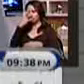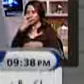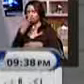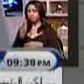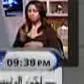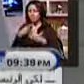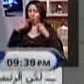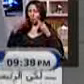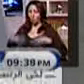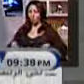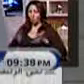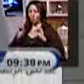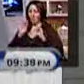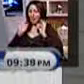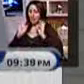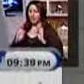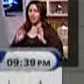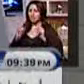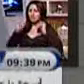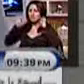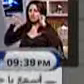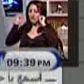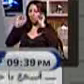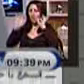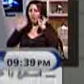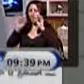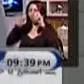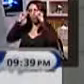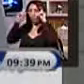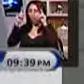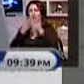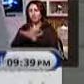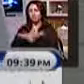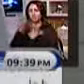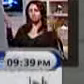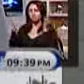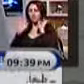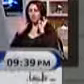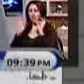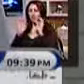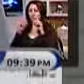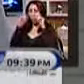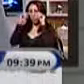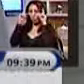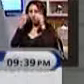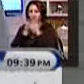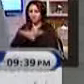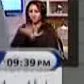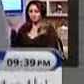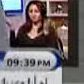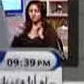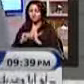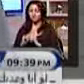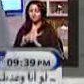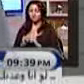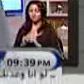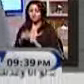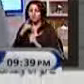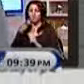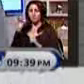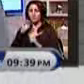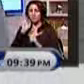يحتاج جزء من العمل الثوري هو نشر الوعي. هو ان الناس بتحس بس مش بالضرورة